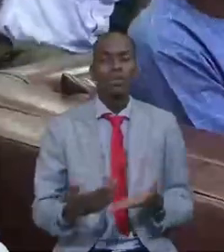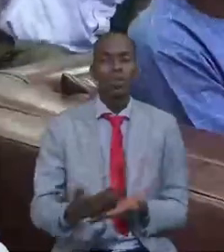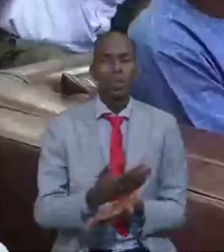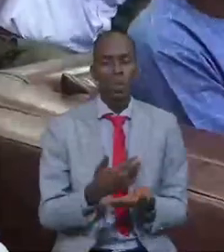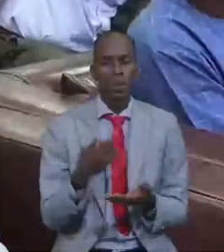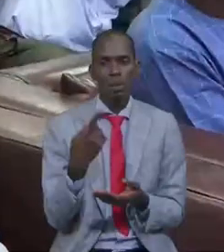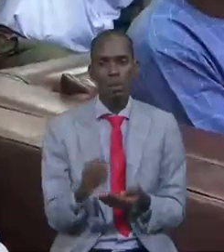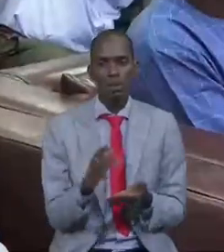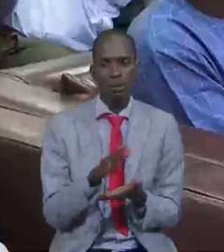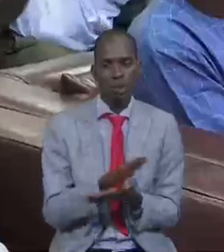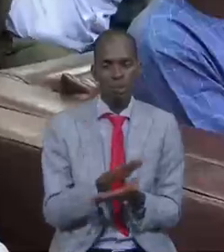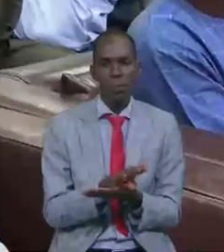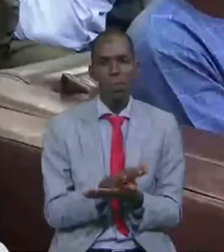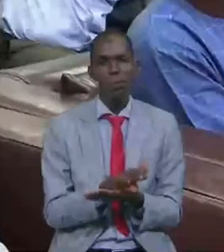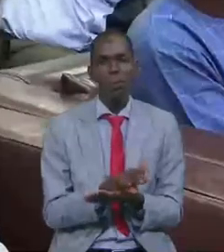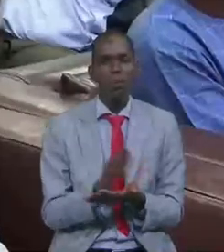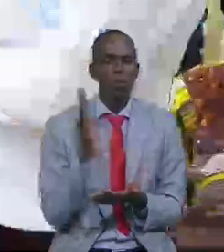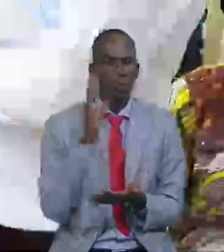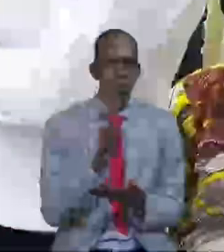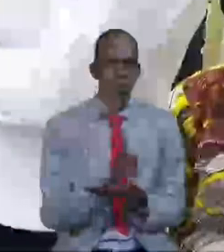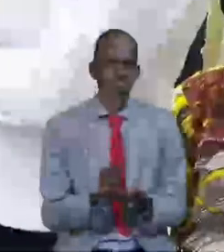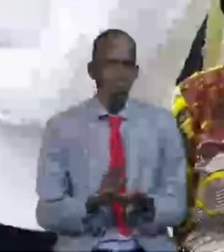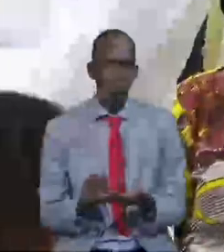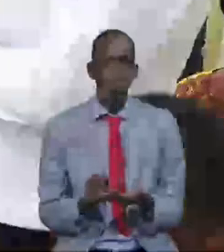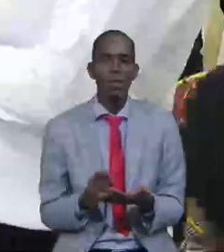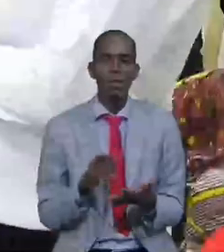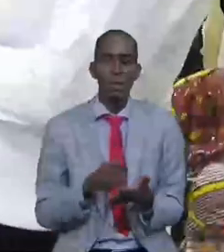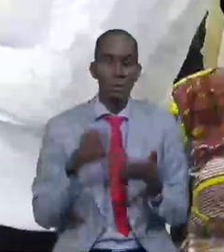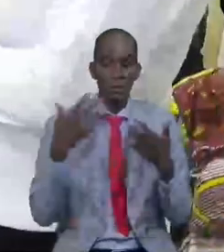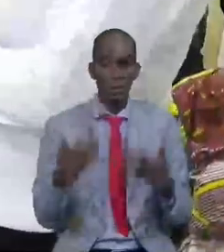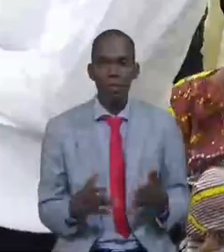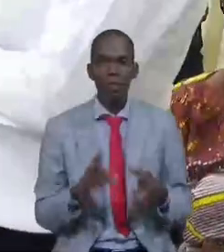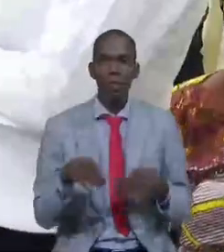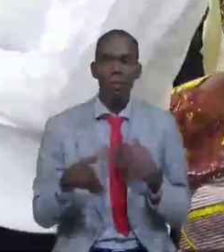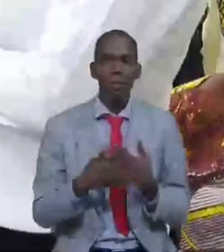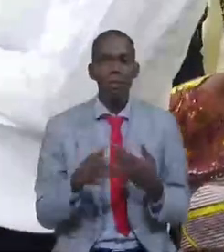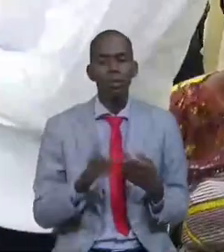remplissez-les et retournez-les au conseiller. Faisons-le rapidement.